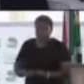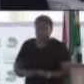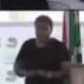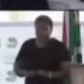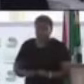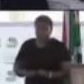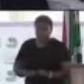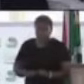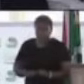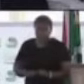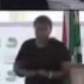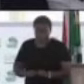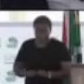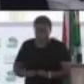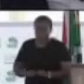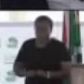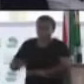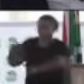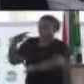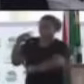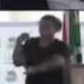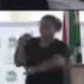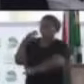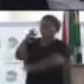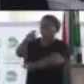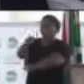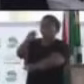bobabili umacingwane ngoba belapha